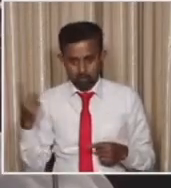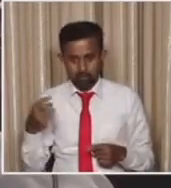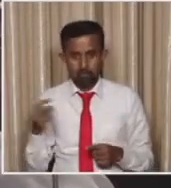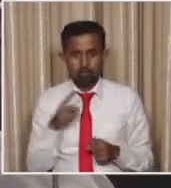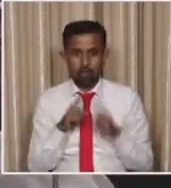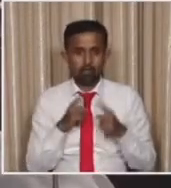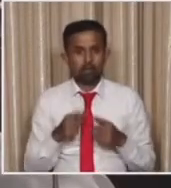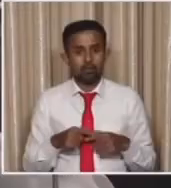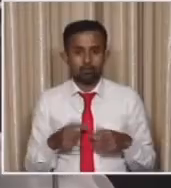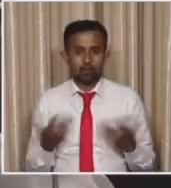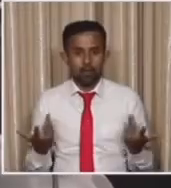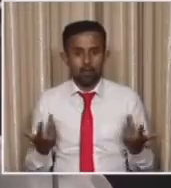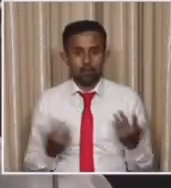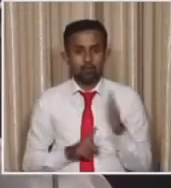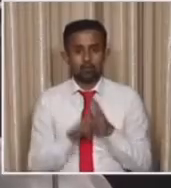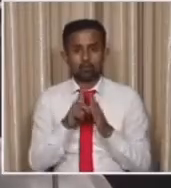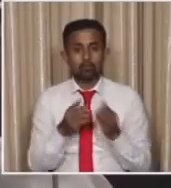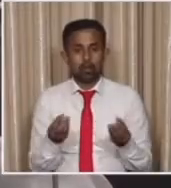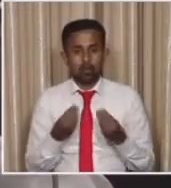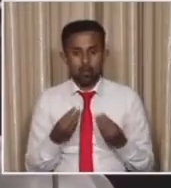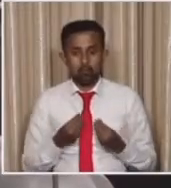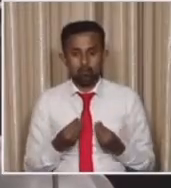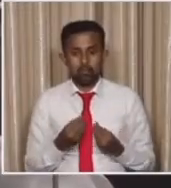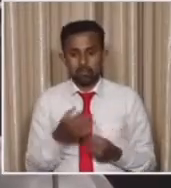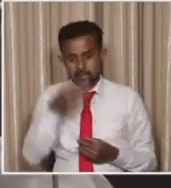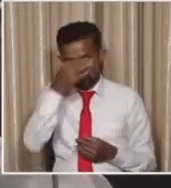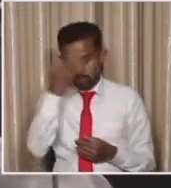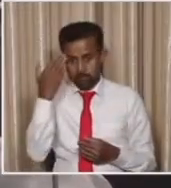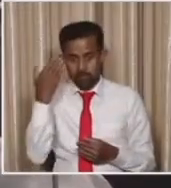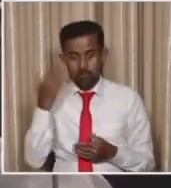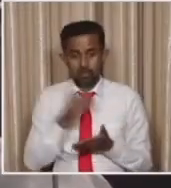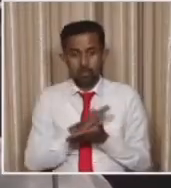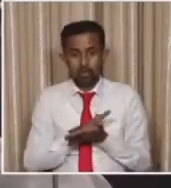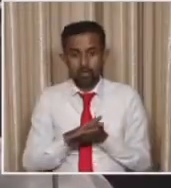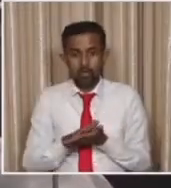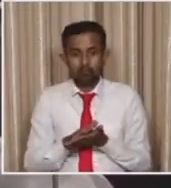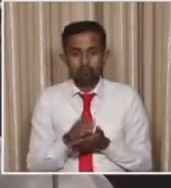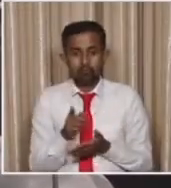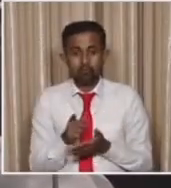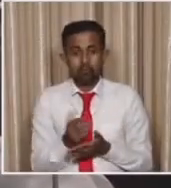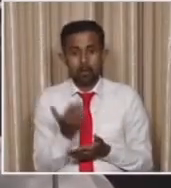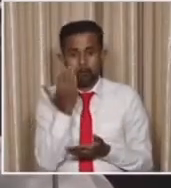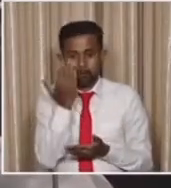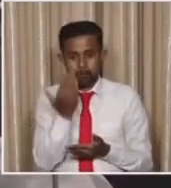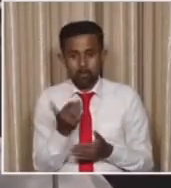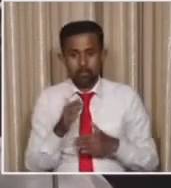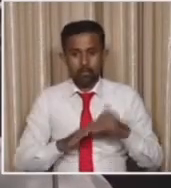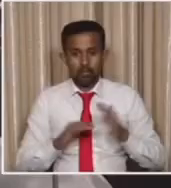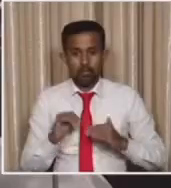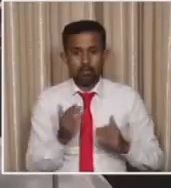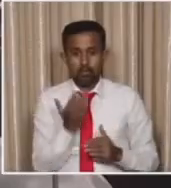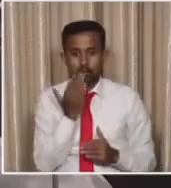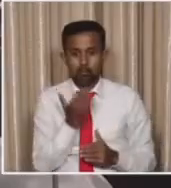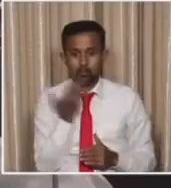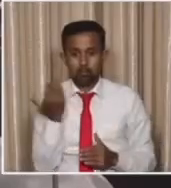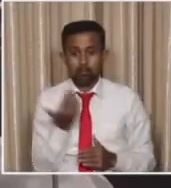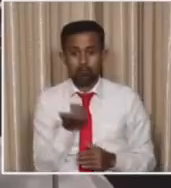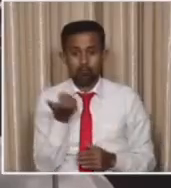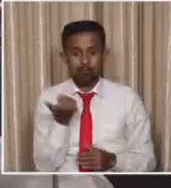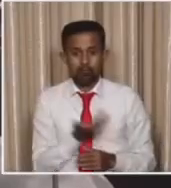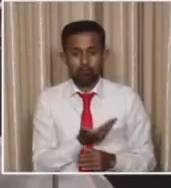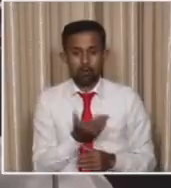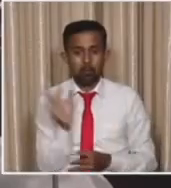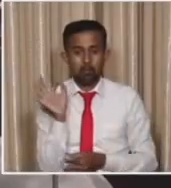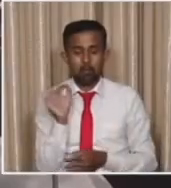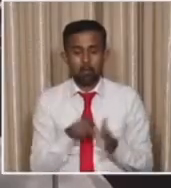ගරු අමාත්‍යතුමනි, උතුරෙන් හම්බෙච්ච සිංහල දෙමළ සමගියට සංකේතයක් හැටියට පාවිච්චි කරන්න පුළුවන්. ඉතාම වැදගත්ම